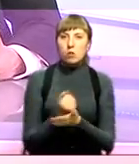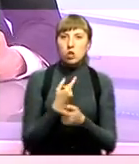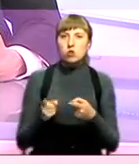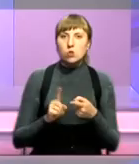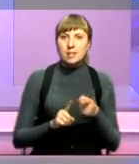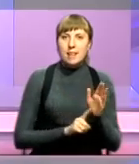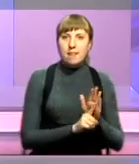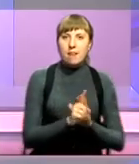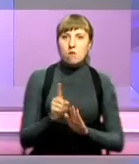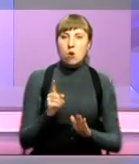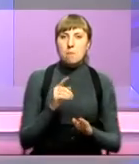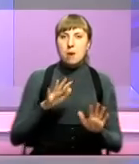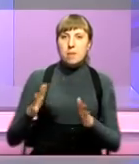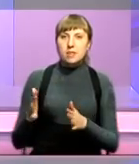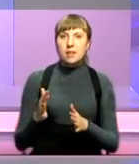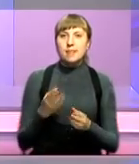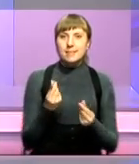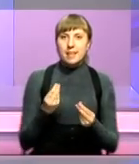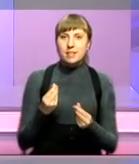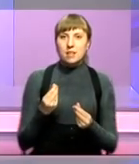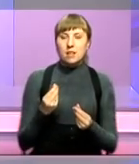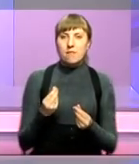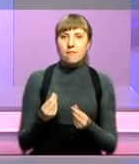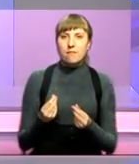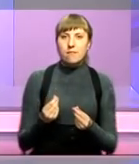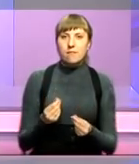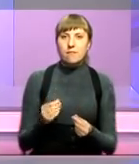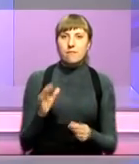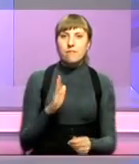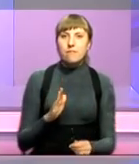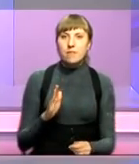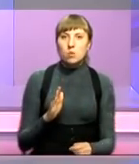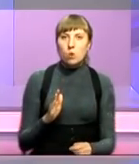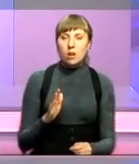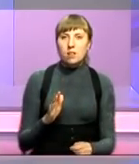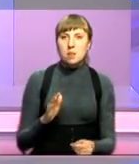момента деньги виртуальные превратились в так называемые замороженные